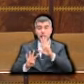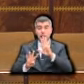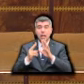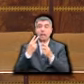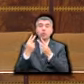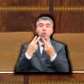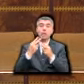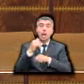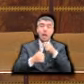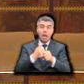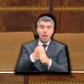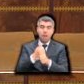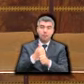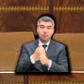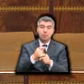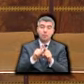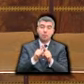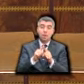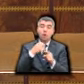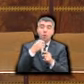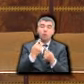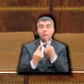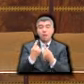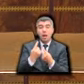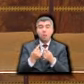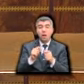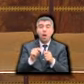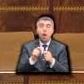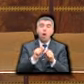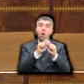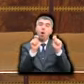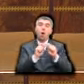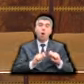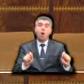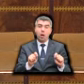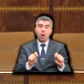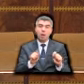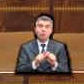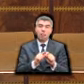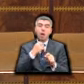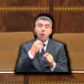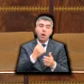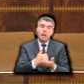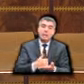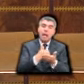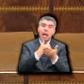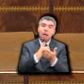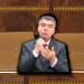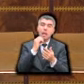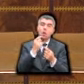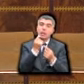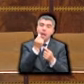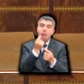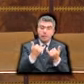الأقل من لا كنتم انتم ستتأخرون في التحرير، كيخص اليوم تحرير هذه البنية ديال الأسعار، خصها تتحرر